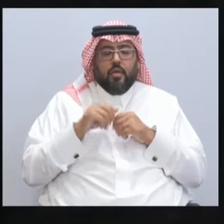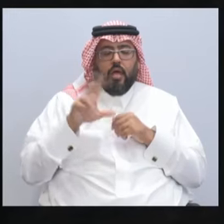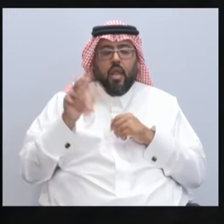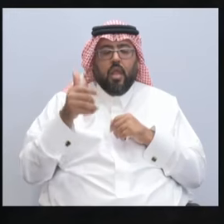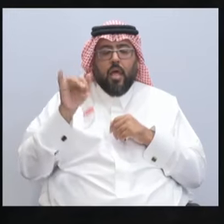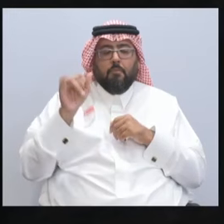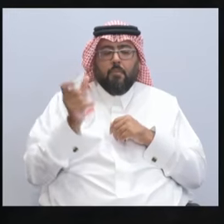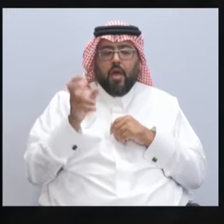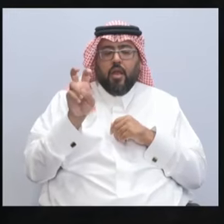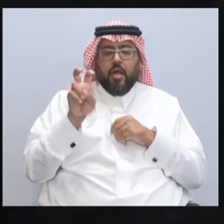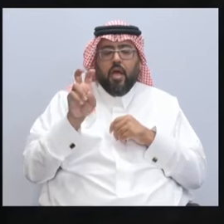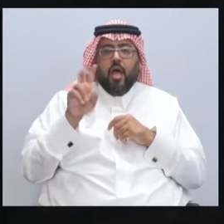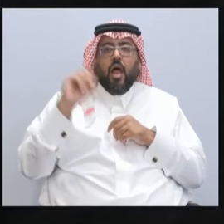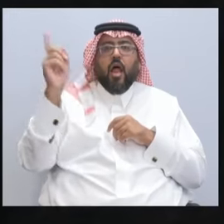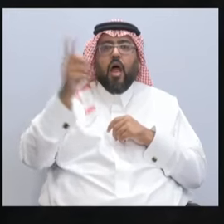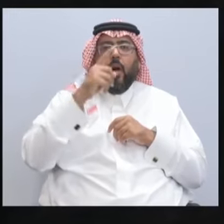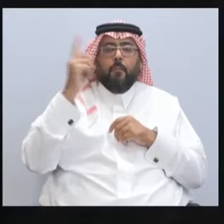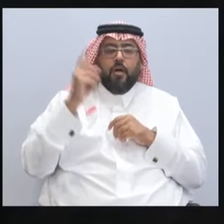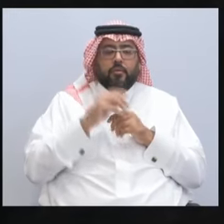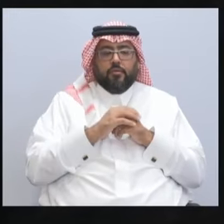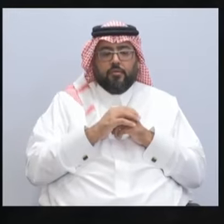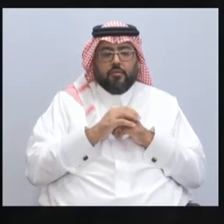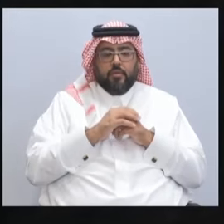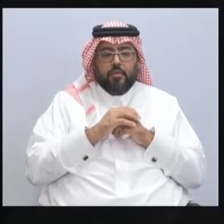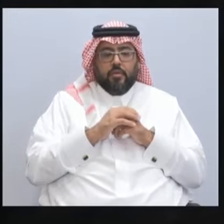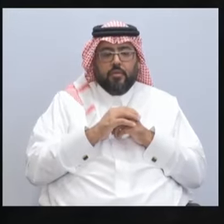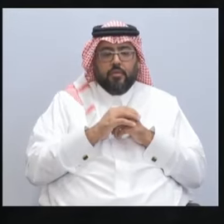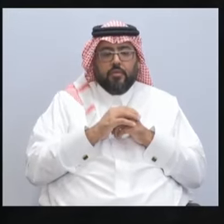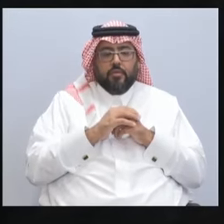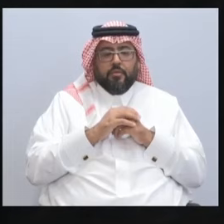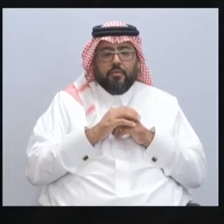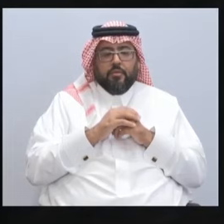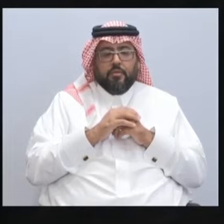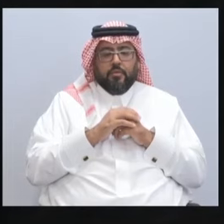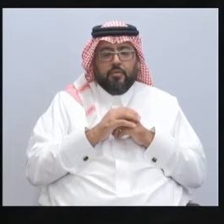وكذلك الامانه العامه الامانه